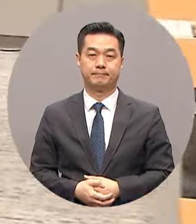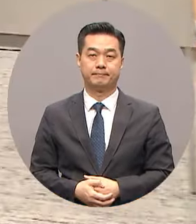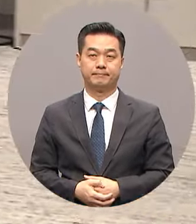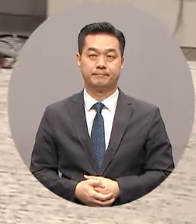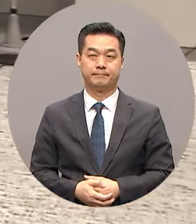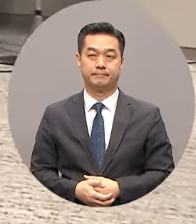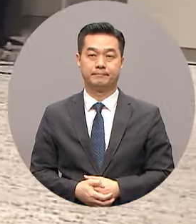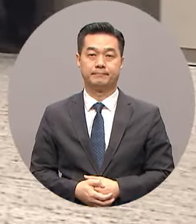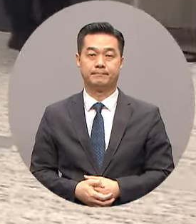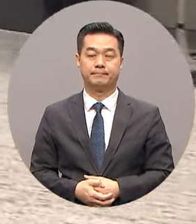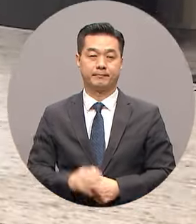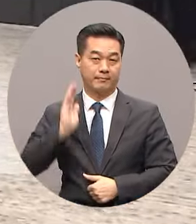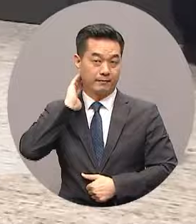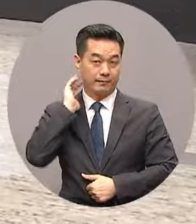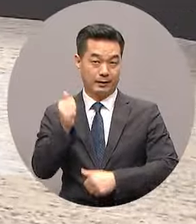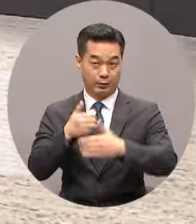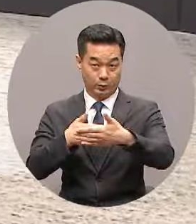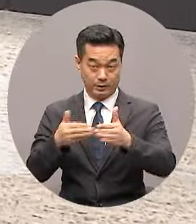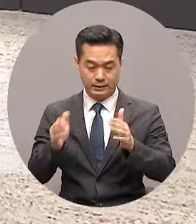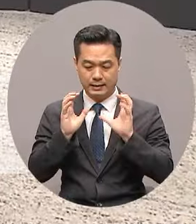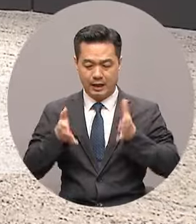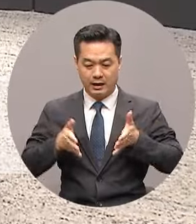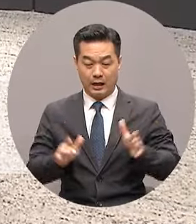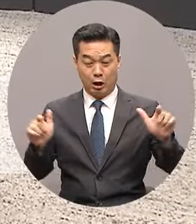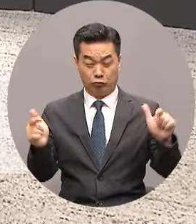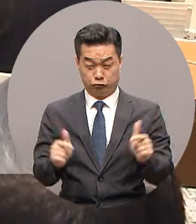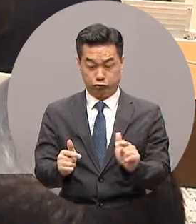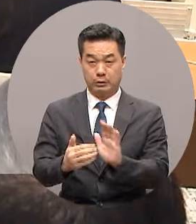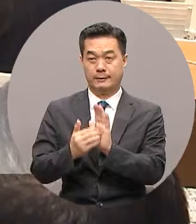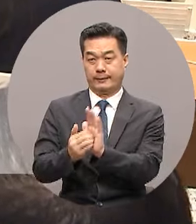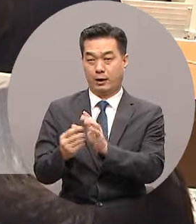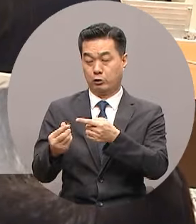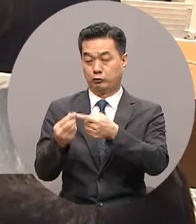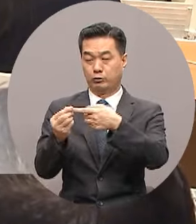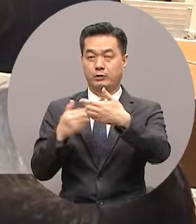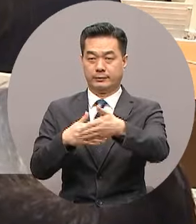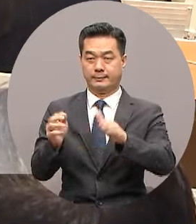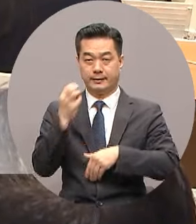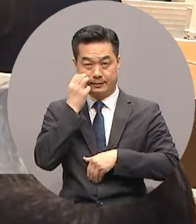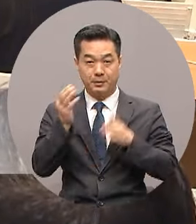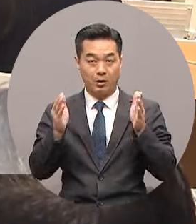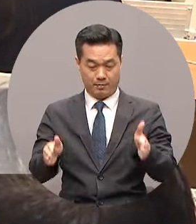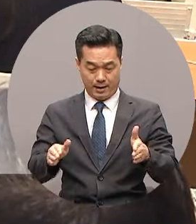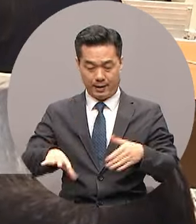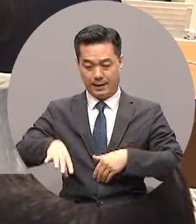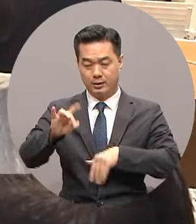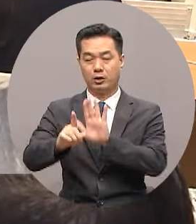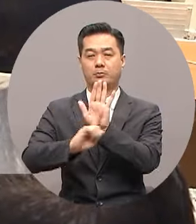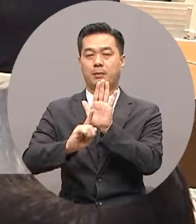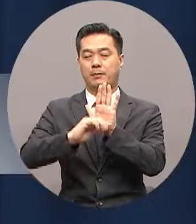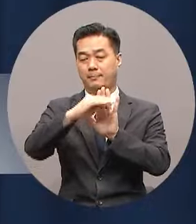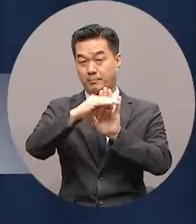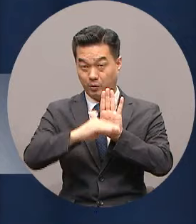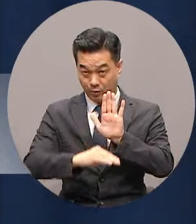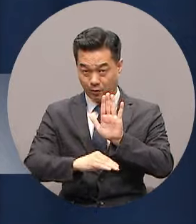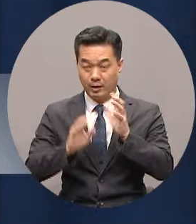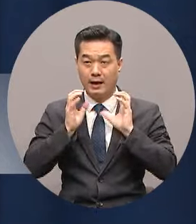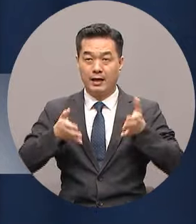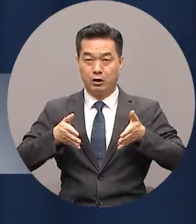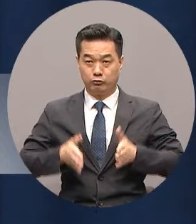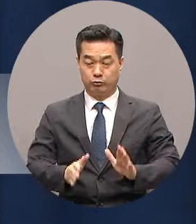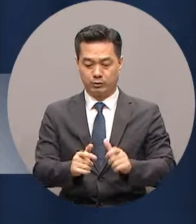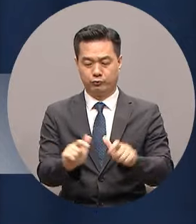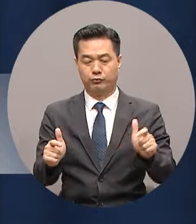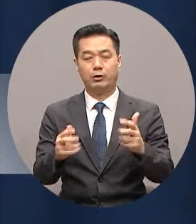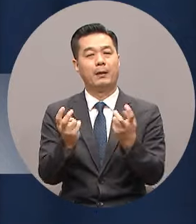기자입니다 대통령실이 저출생 대응 수석실 출범 3개월 만에 첫 현안 브리핑을 열고 출산율 제고를 위한